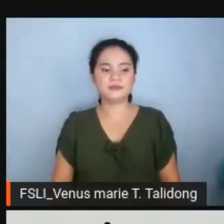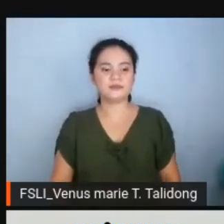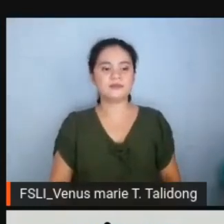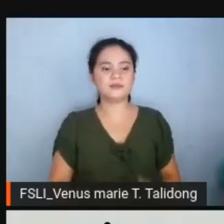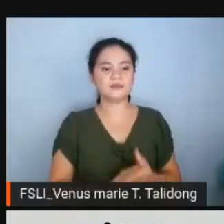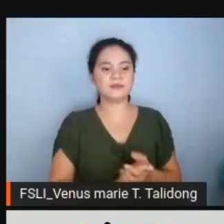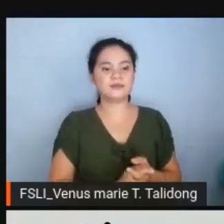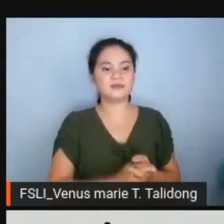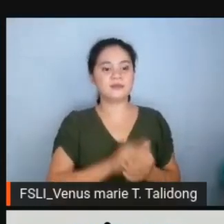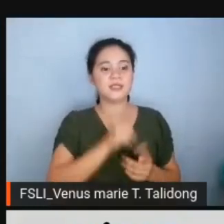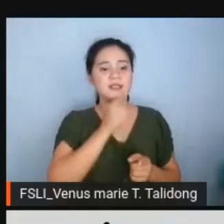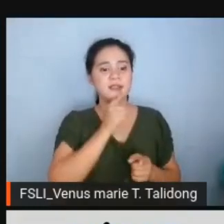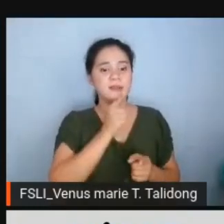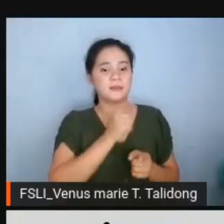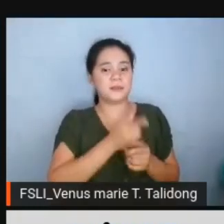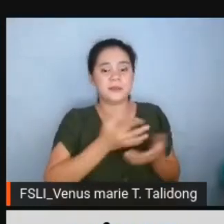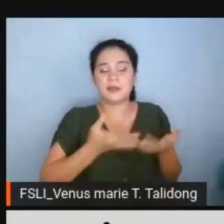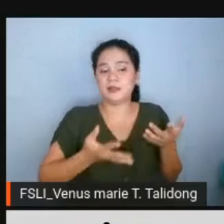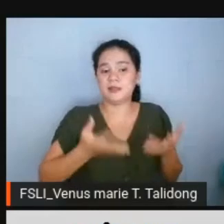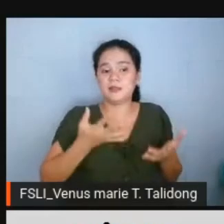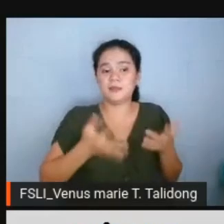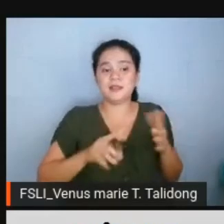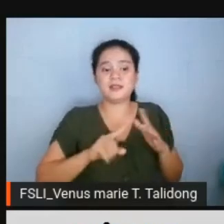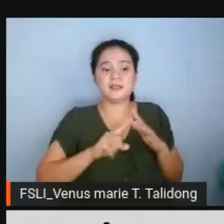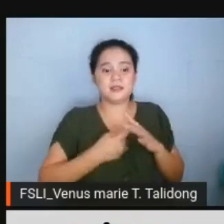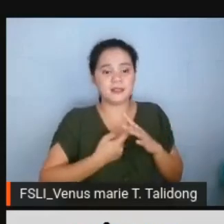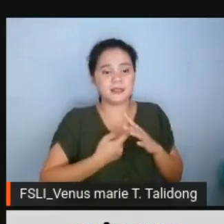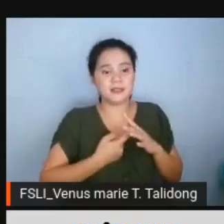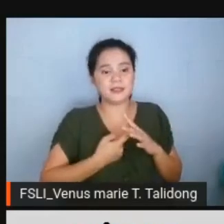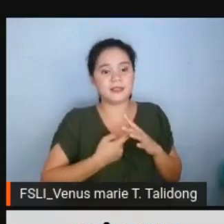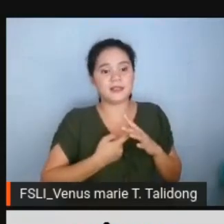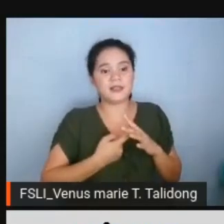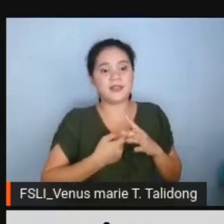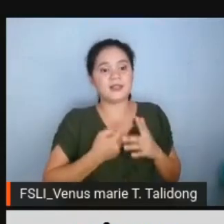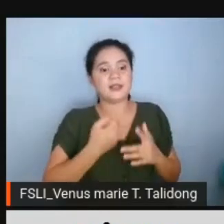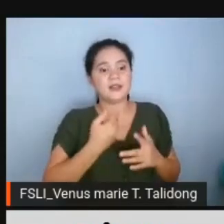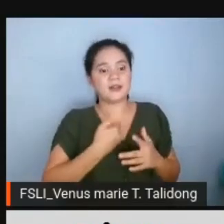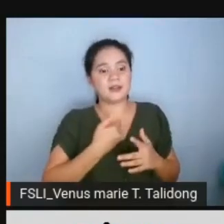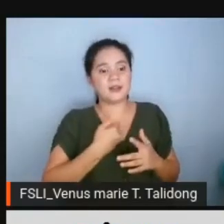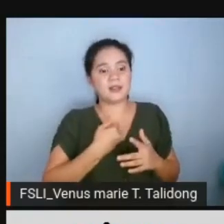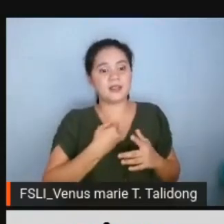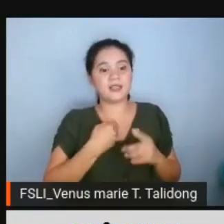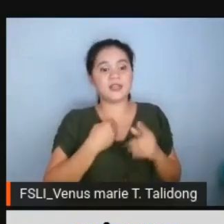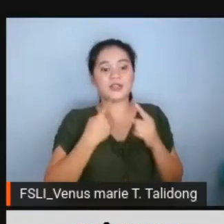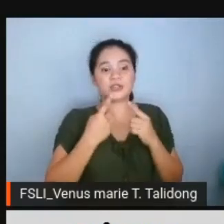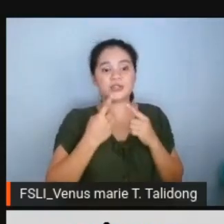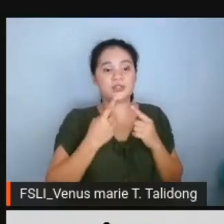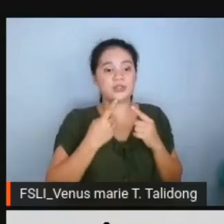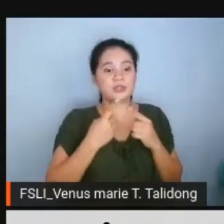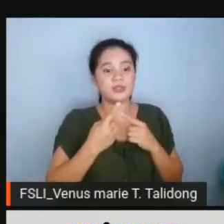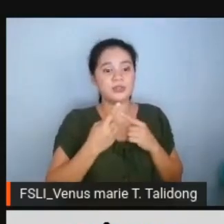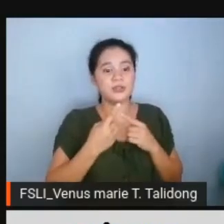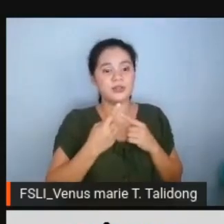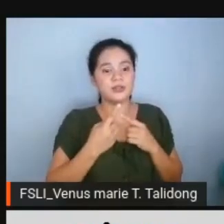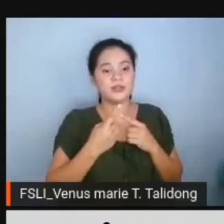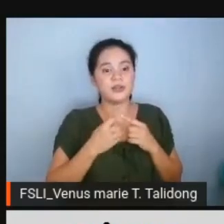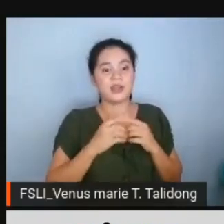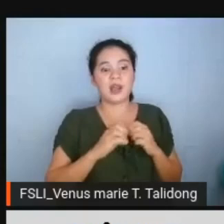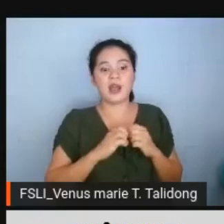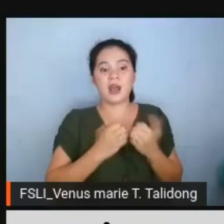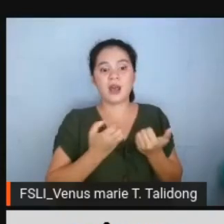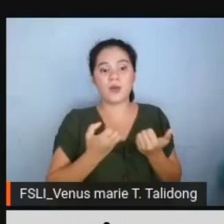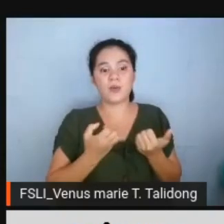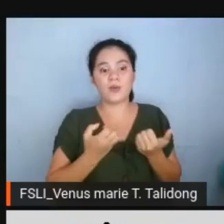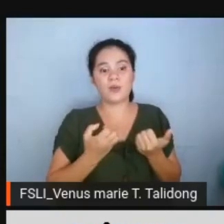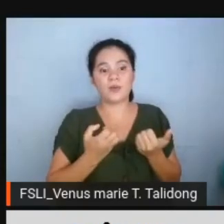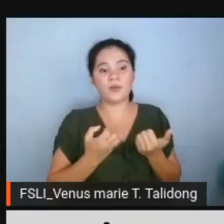Siguro no, simulan ko na lang itong aking talk na kung paano ko or paano